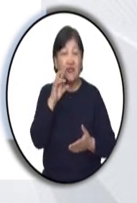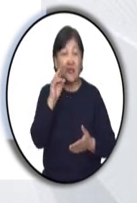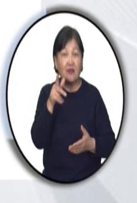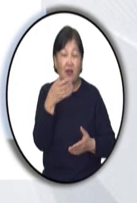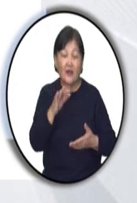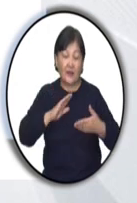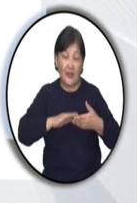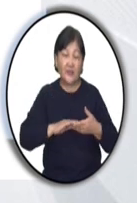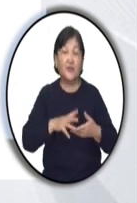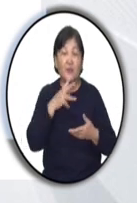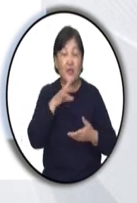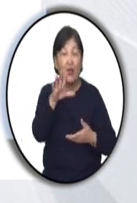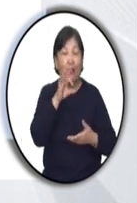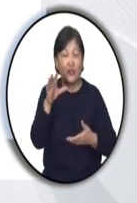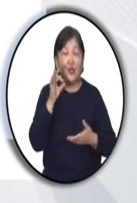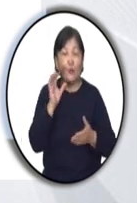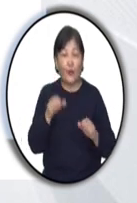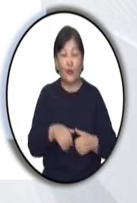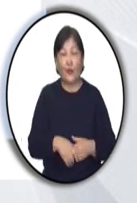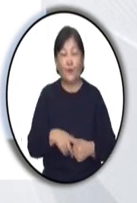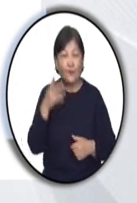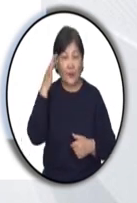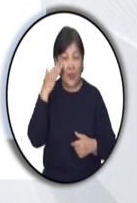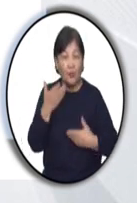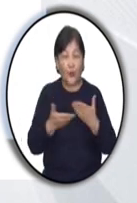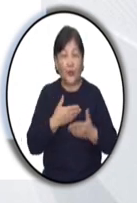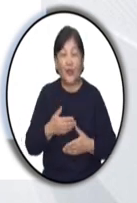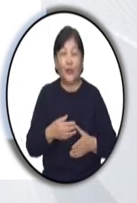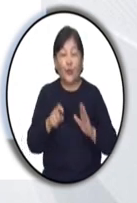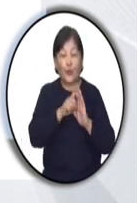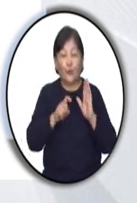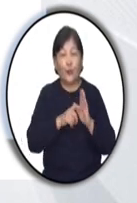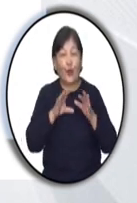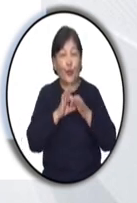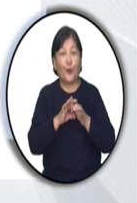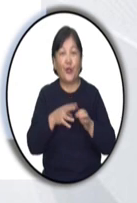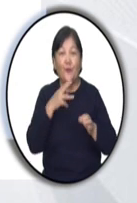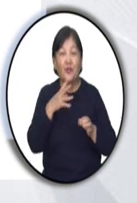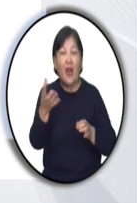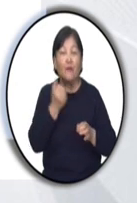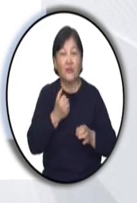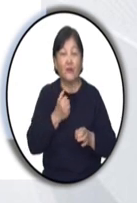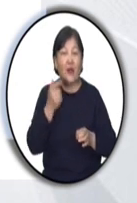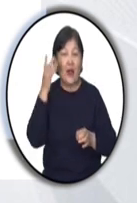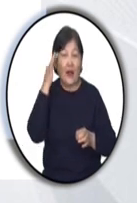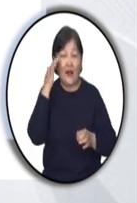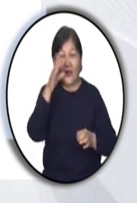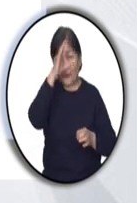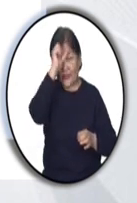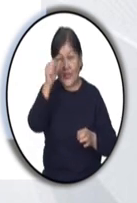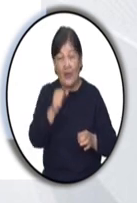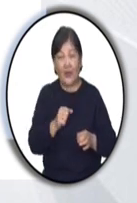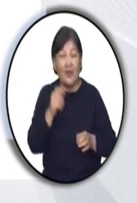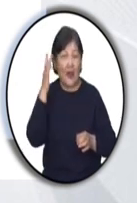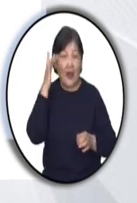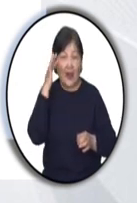газрын мэдээллийн сангаас мэдээлэл аваарай. За, манай улсад хэрэгжиж байгаа гадаад худалдааны бодлого хөтөлбөрүүдийн талаар мэдээлэл авах гэж байгаа бол харин